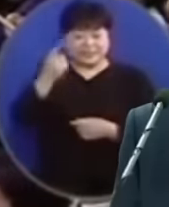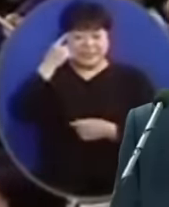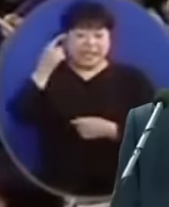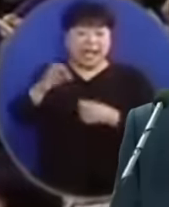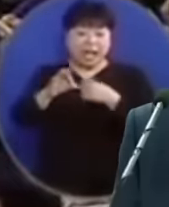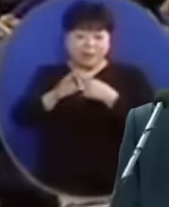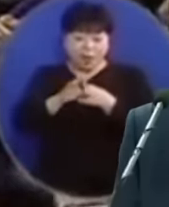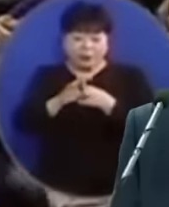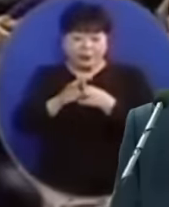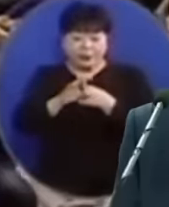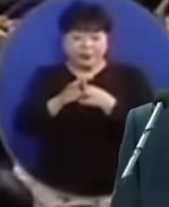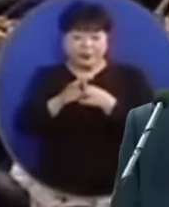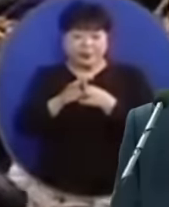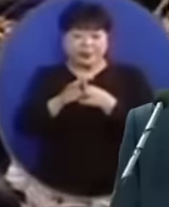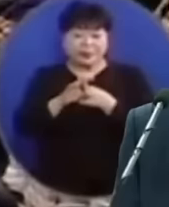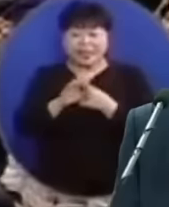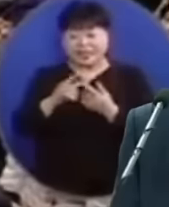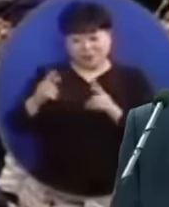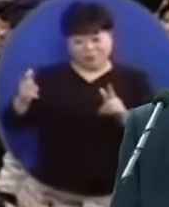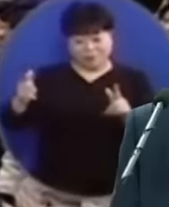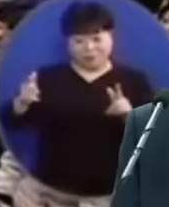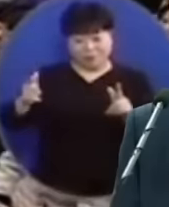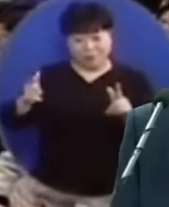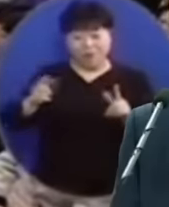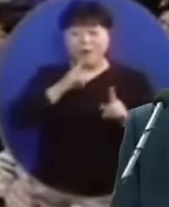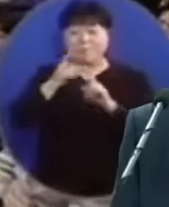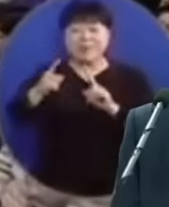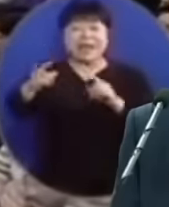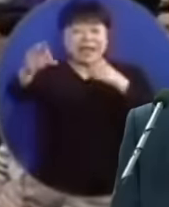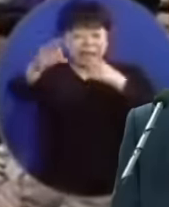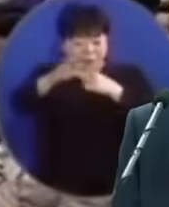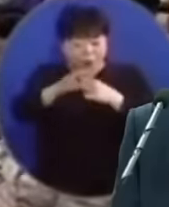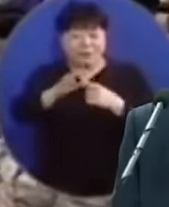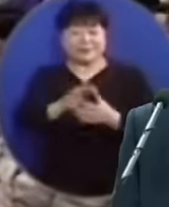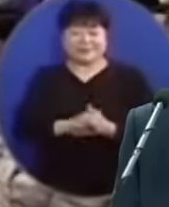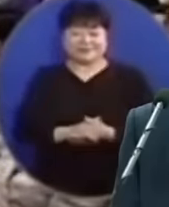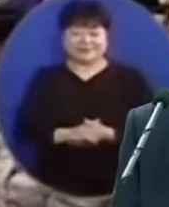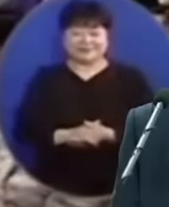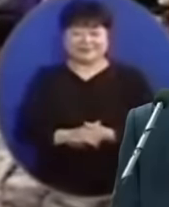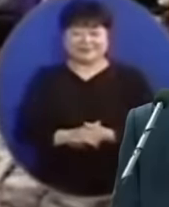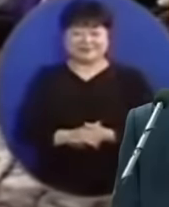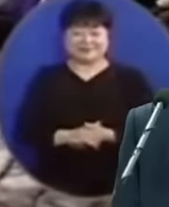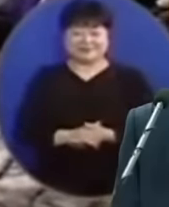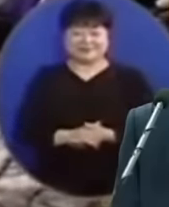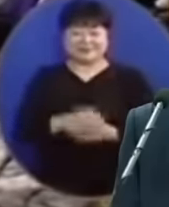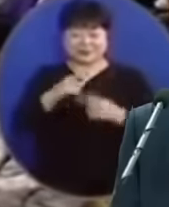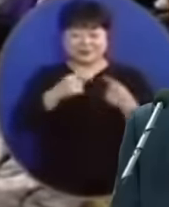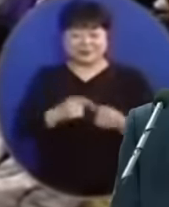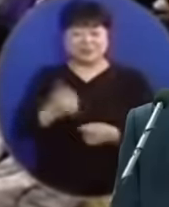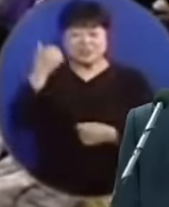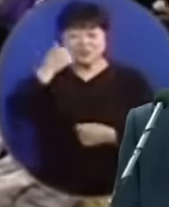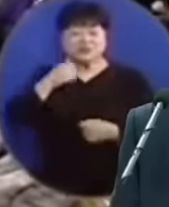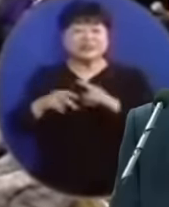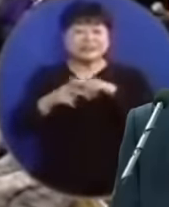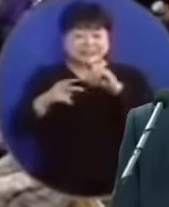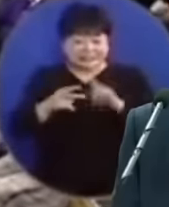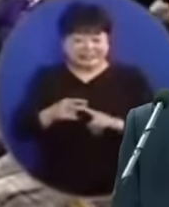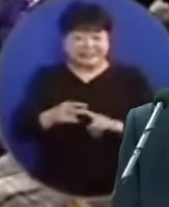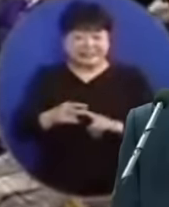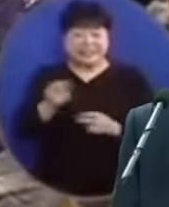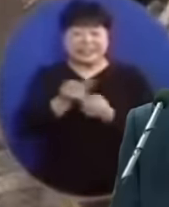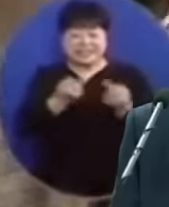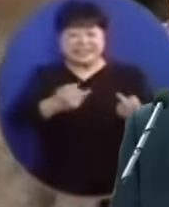생각하며, 아닙니다, 말하며라고 말한 것입니다. 따라 말씀, 누구든지